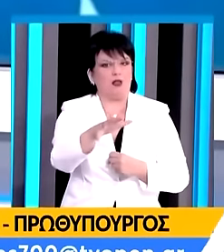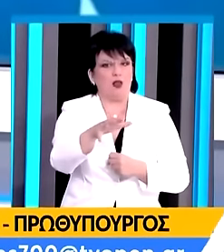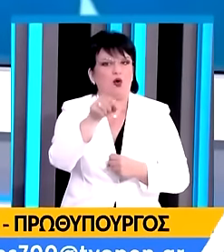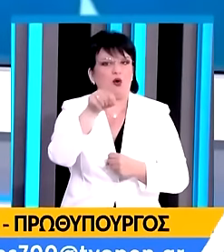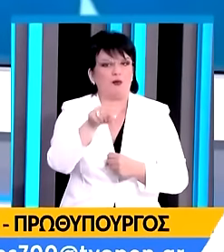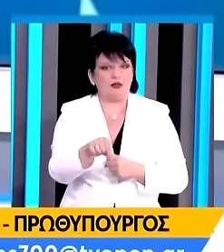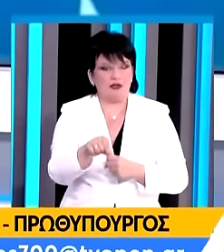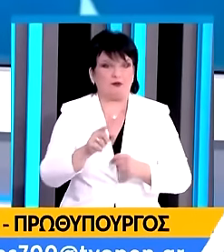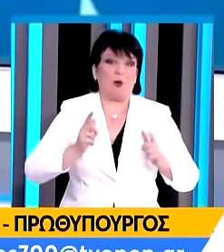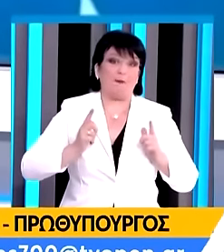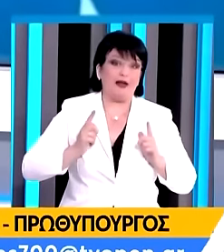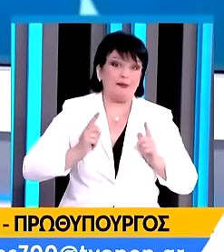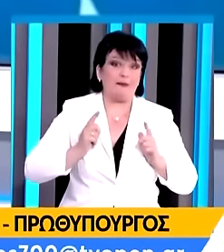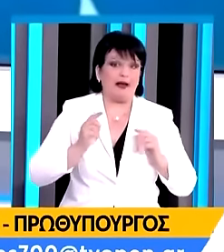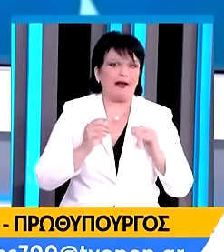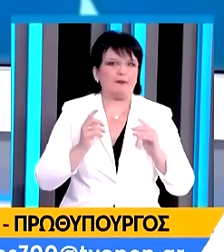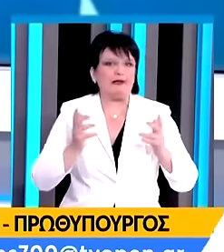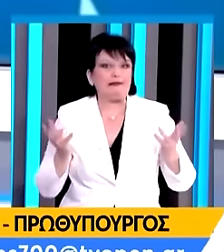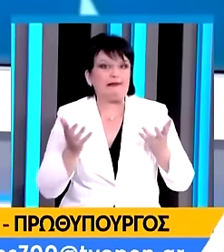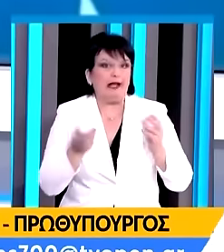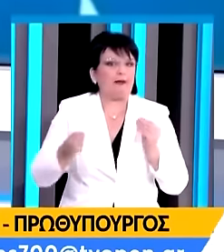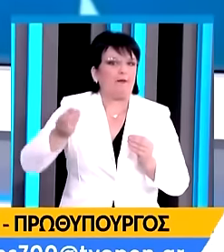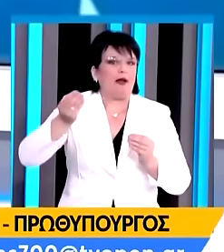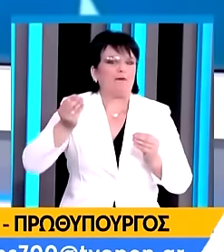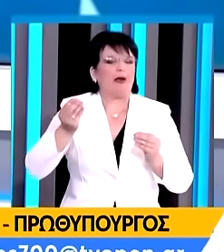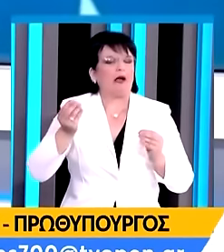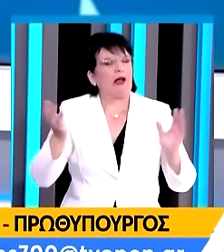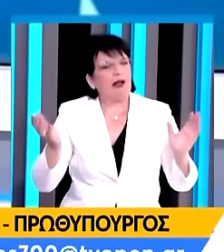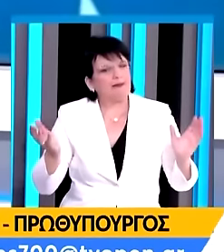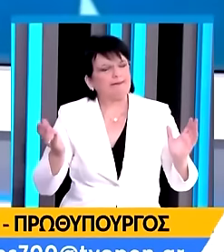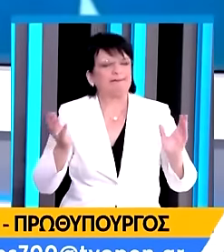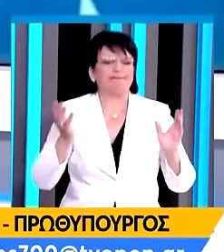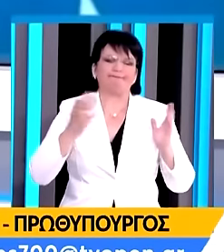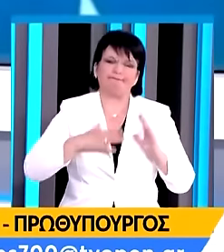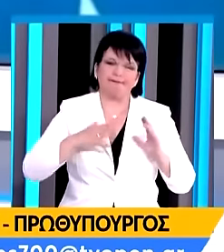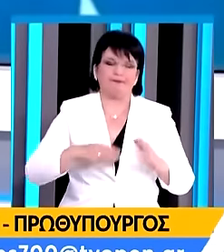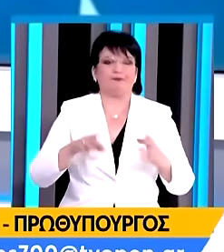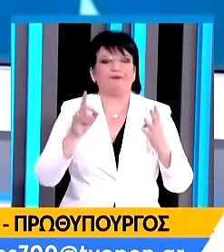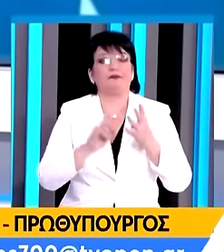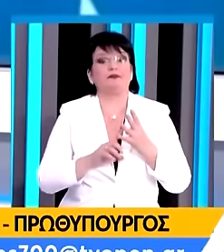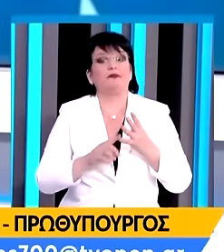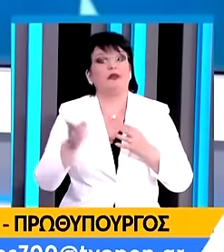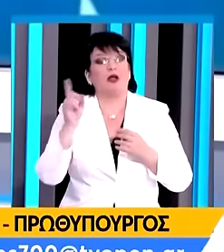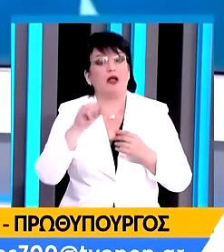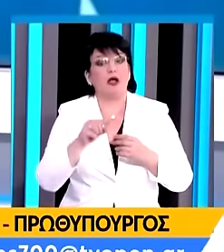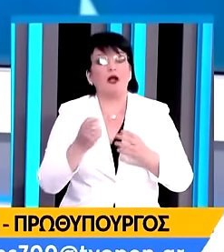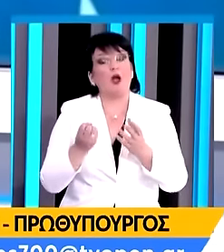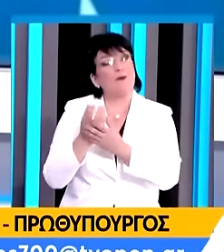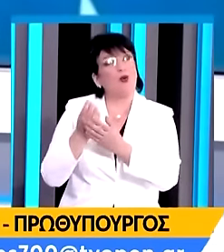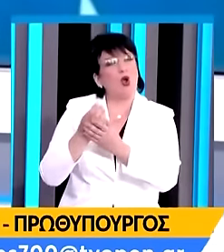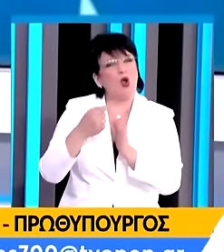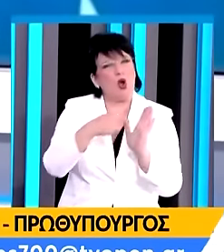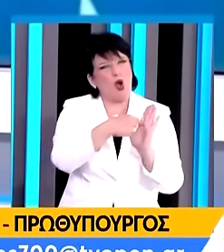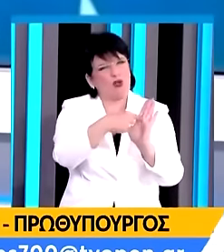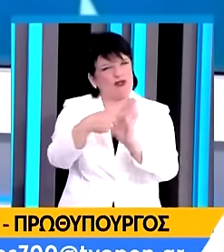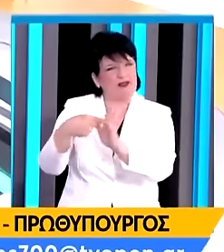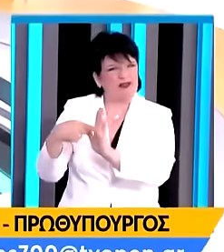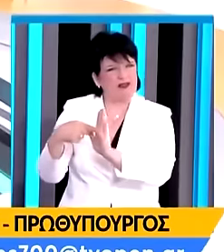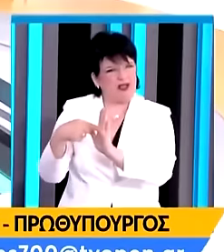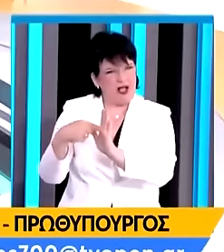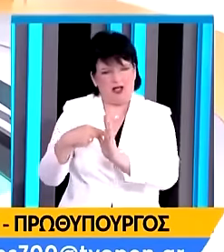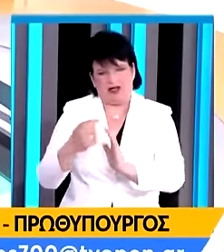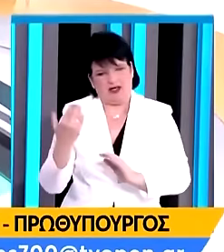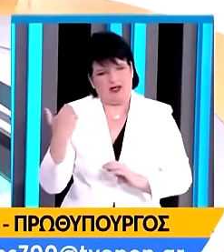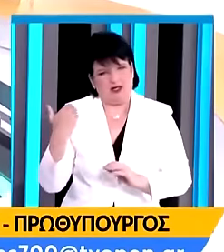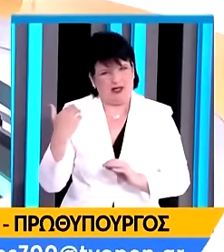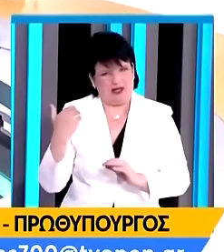οποίο θα περίμεναν οι πολίτες και σε έναν βαθμό να περιμέναμε και εμείς. Τέταρτη παρατήρηση. Τα προϊόντα τα οποία δείχνατε. Ναι. Έκατσα και